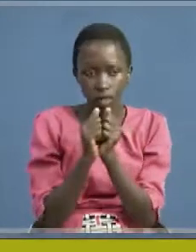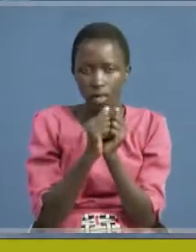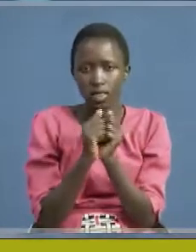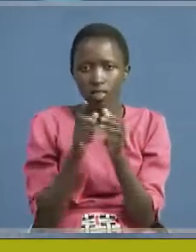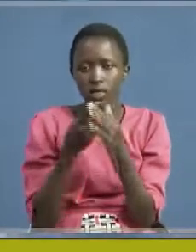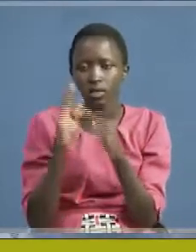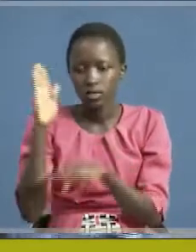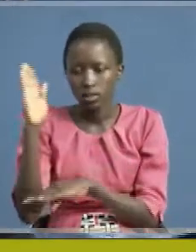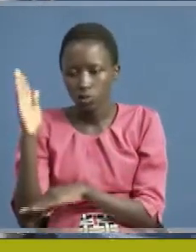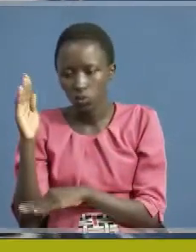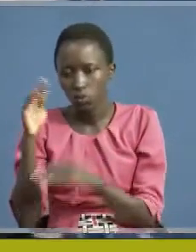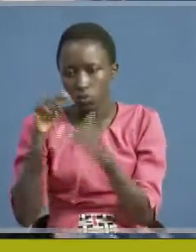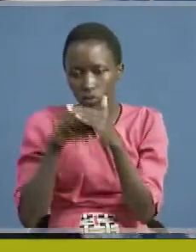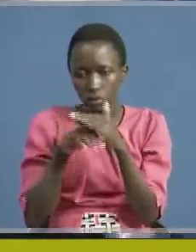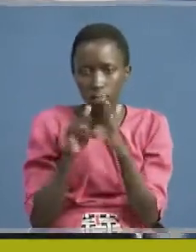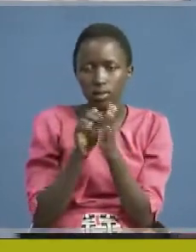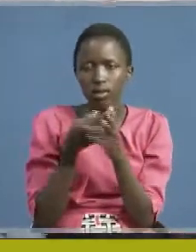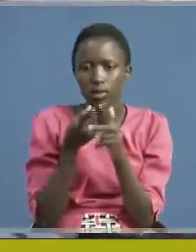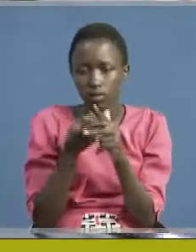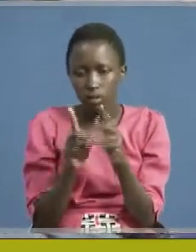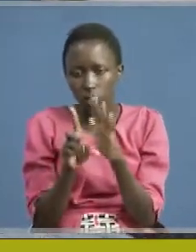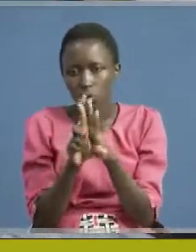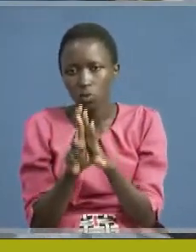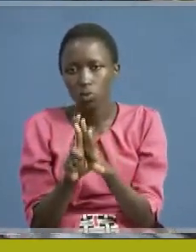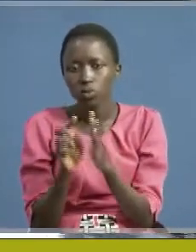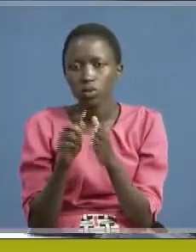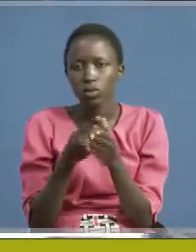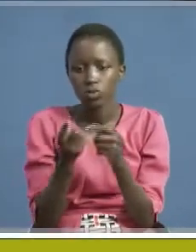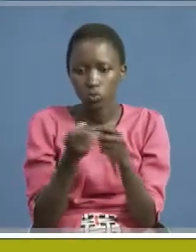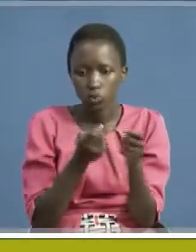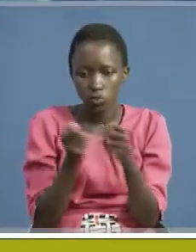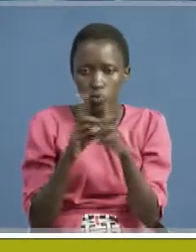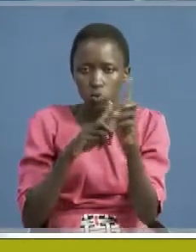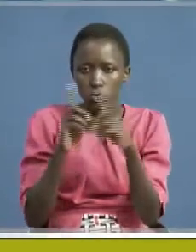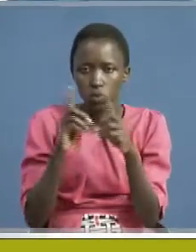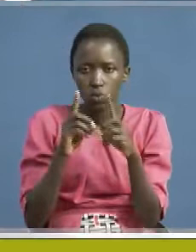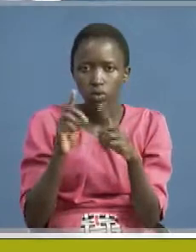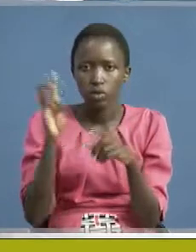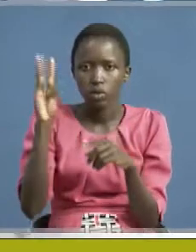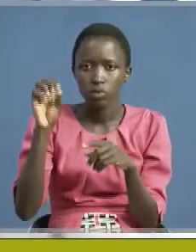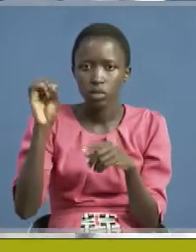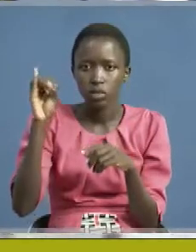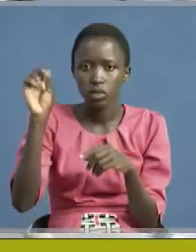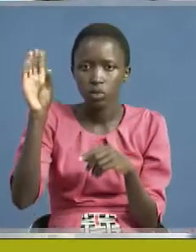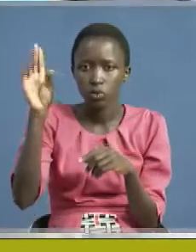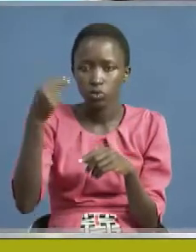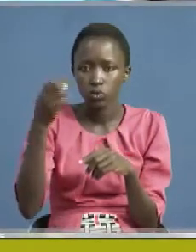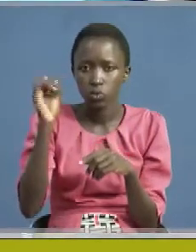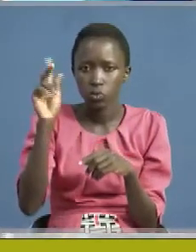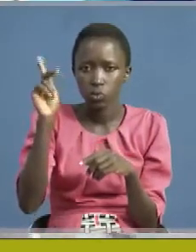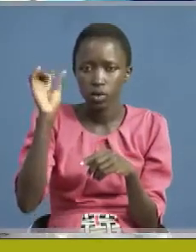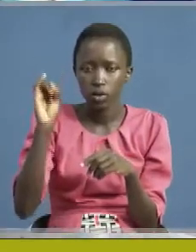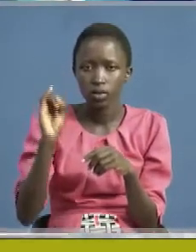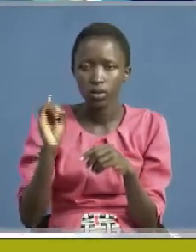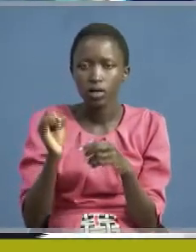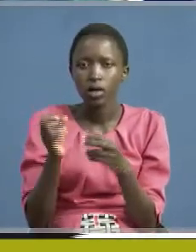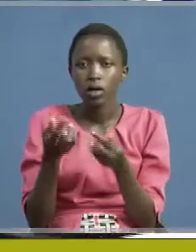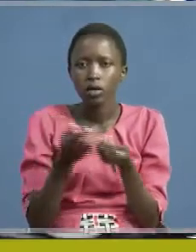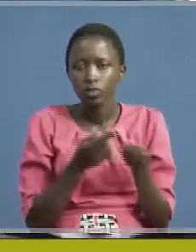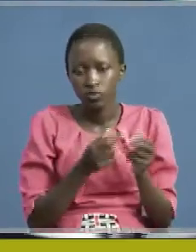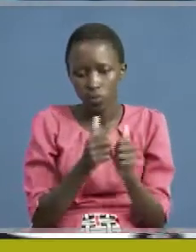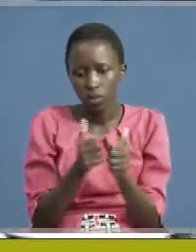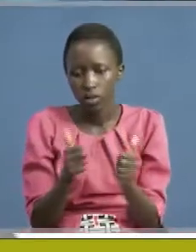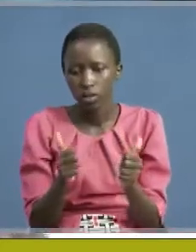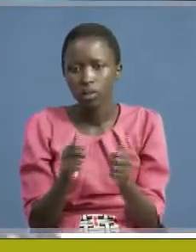ya usalama wa ndani kuanzisha tena sheria za kudhibiti uchukuzi almaarufu sheria za Michuki yamekumbatiwa na madereva sawa